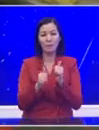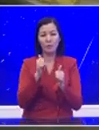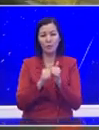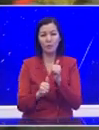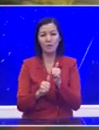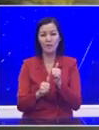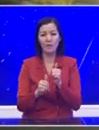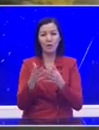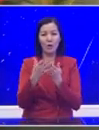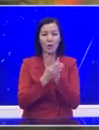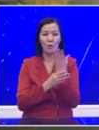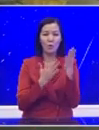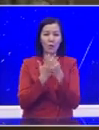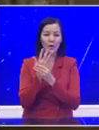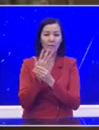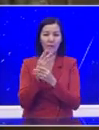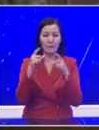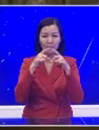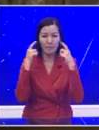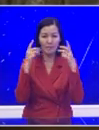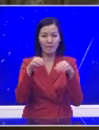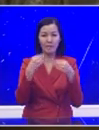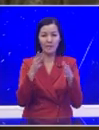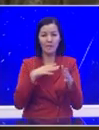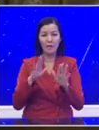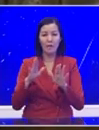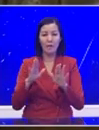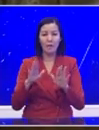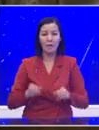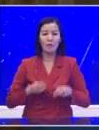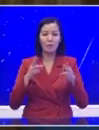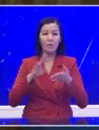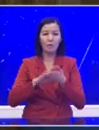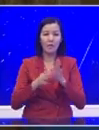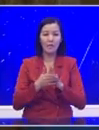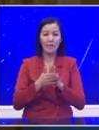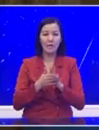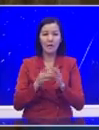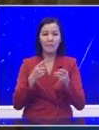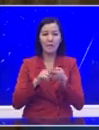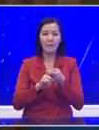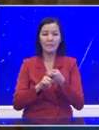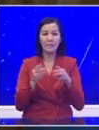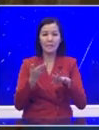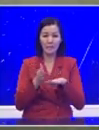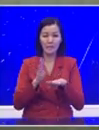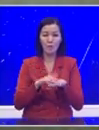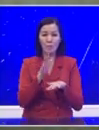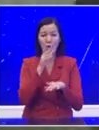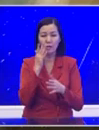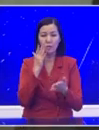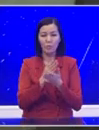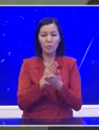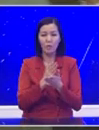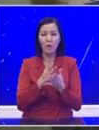қызметкерлерге қолғап, бетперделер таратады. Төтенше жағдай жарияланғалы орталықтың да қалтасы қағылып, қиын кезеңді бастан өткеруде.